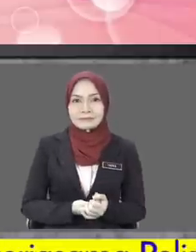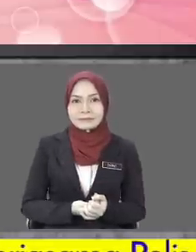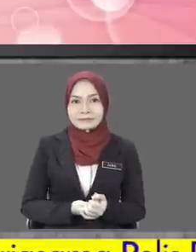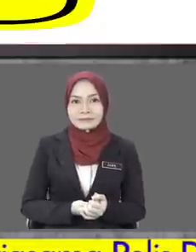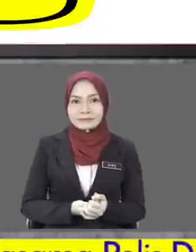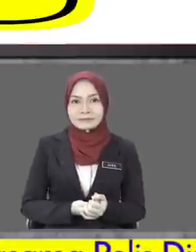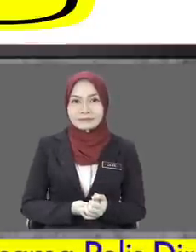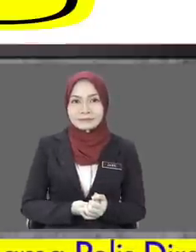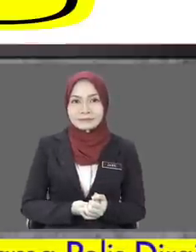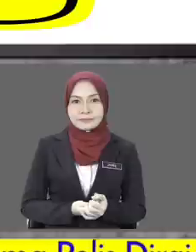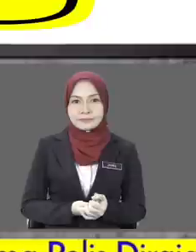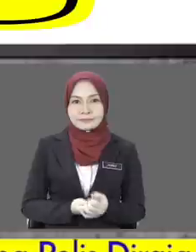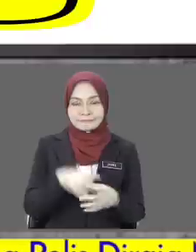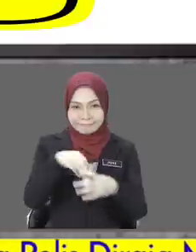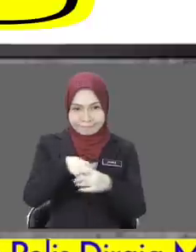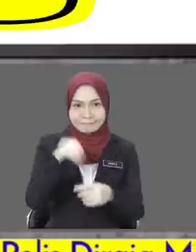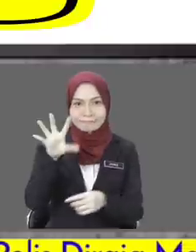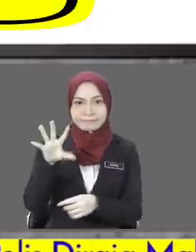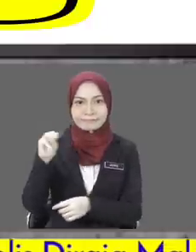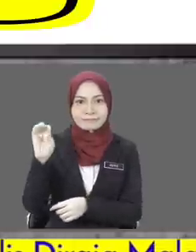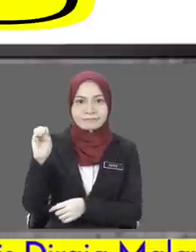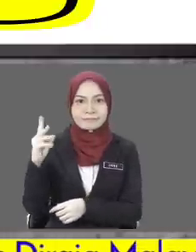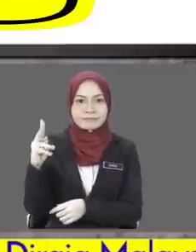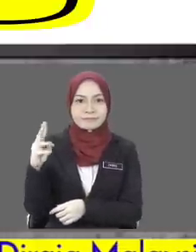5 to mode